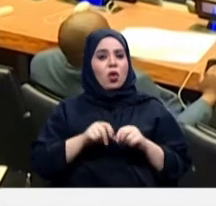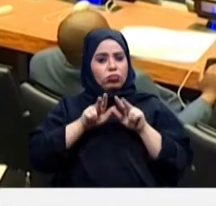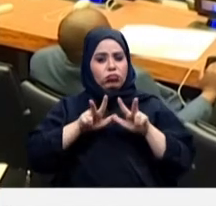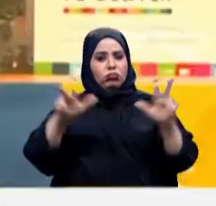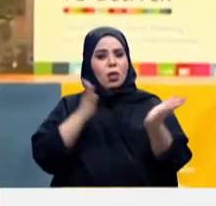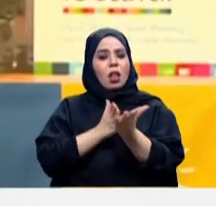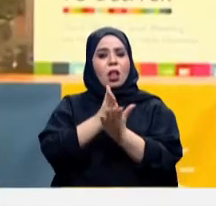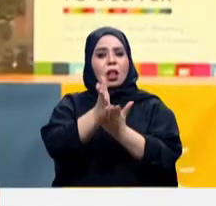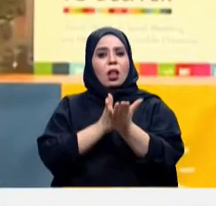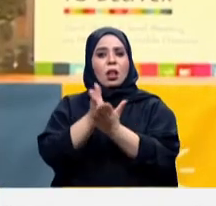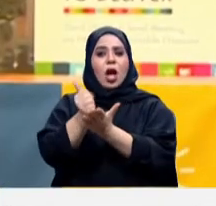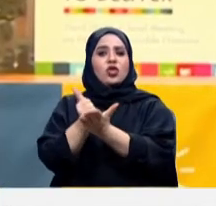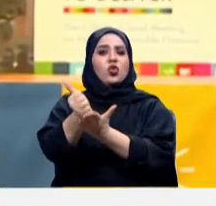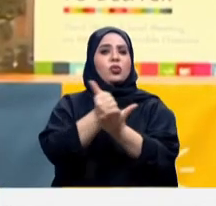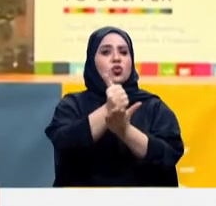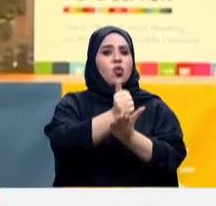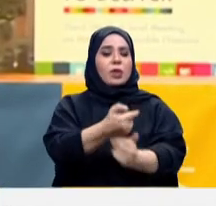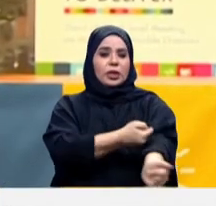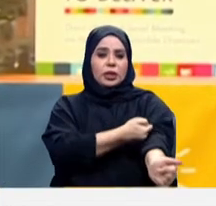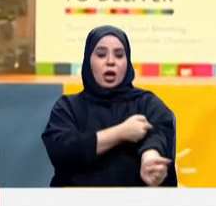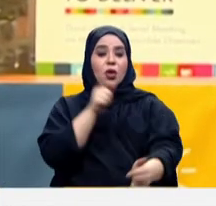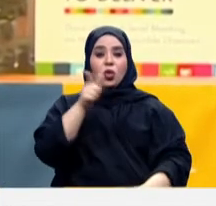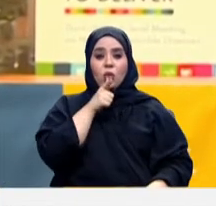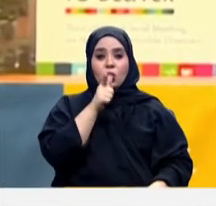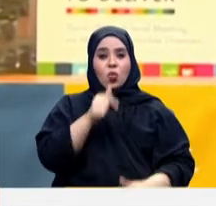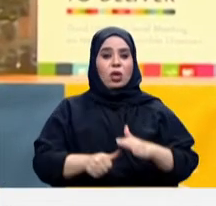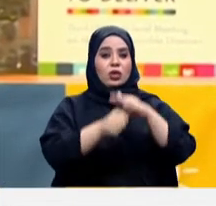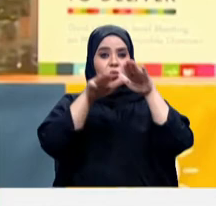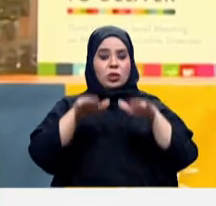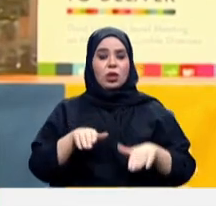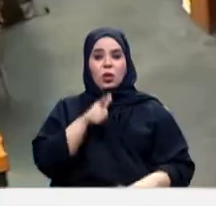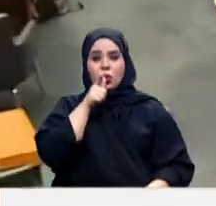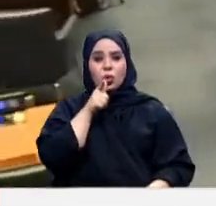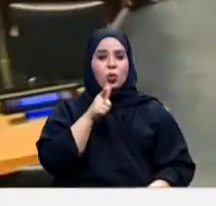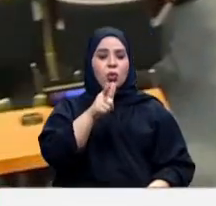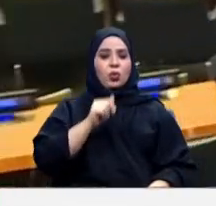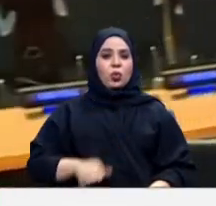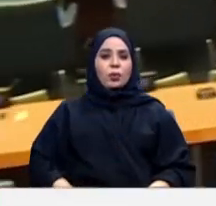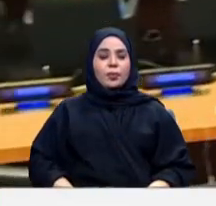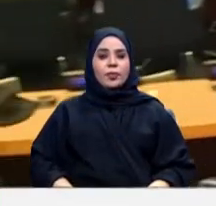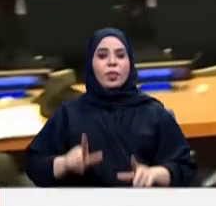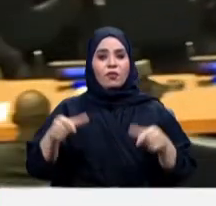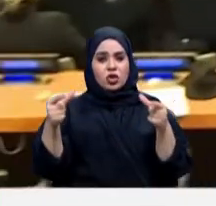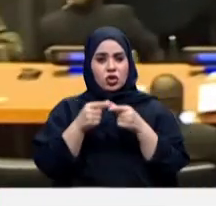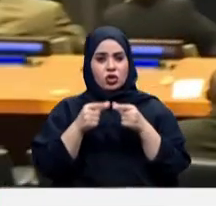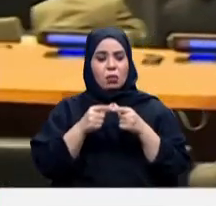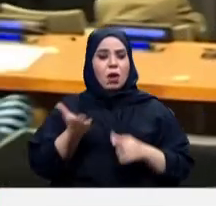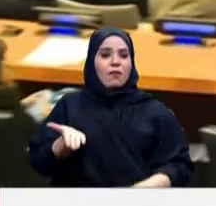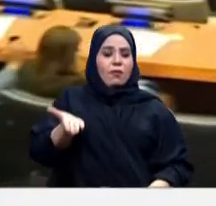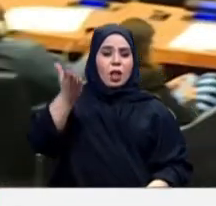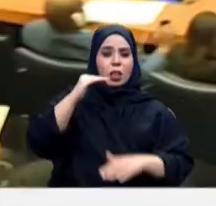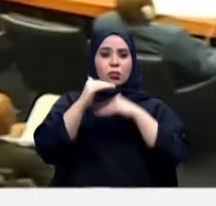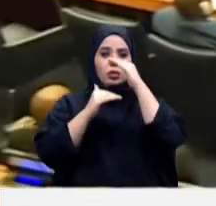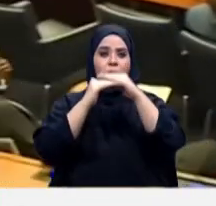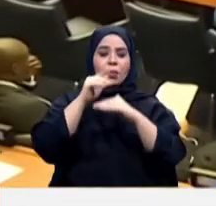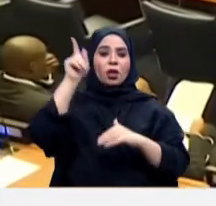المجتمع. وأضاف صاحب السمو الملكي خلال الكلمة التي وجهها إلى الاجتماع الثالث رفيع المستوى